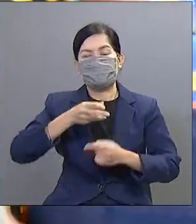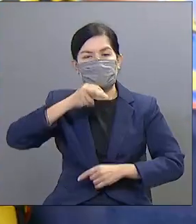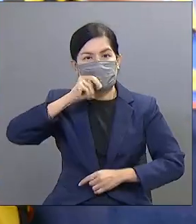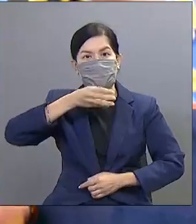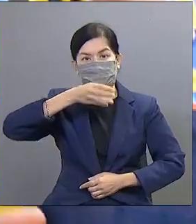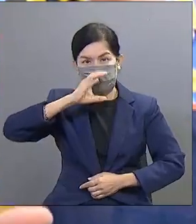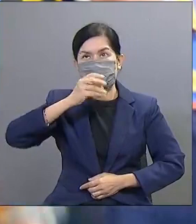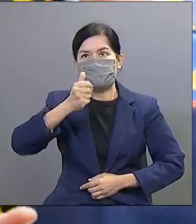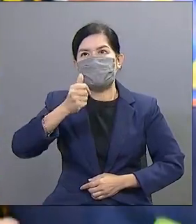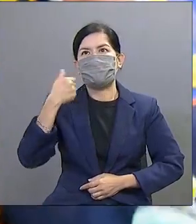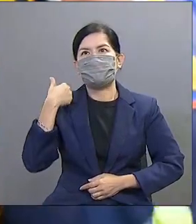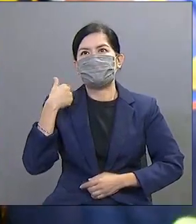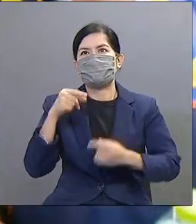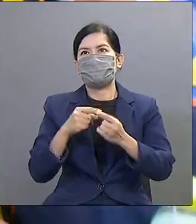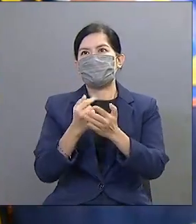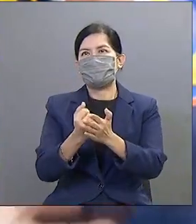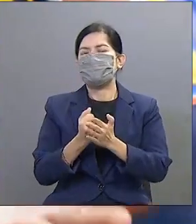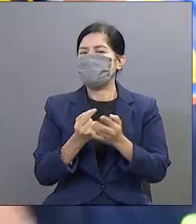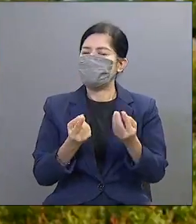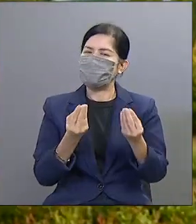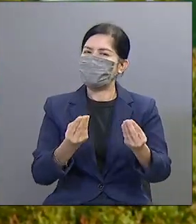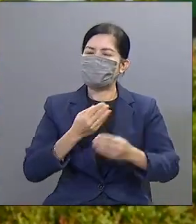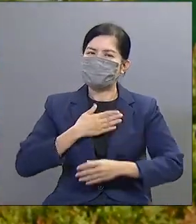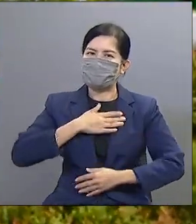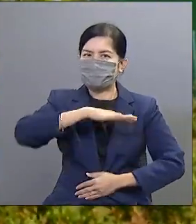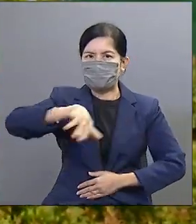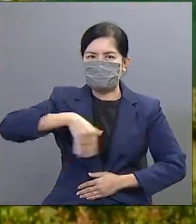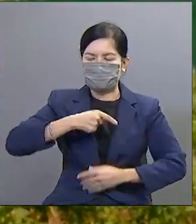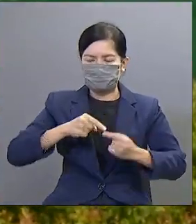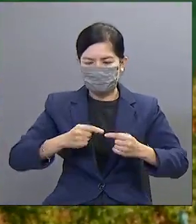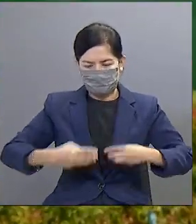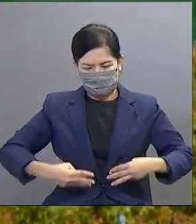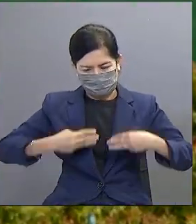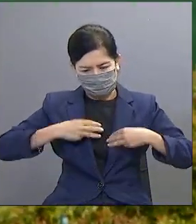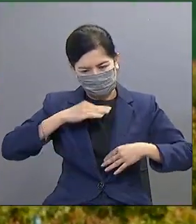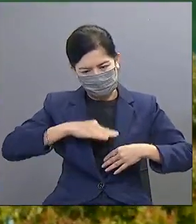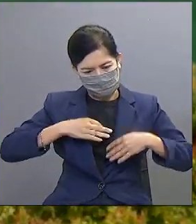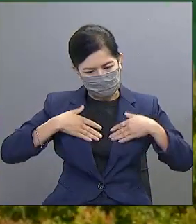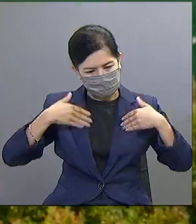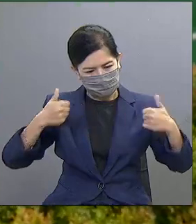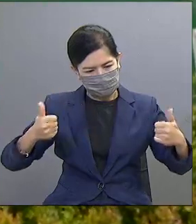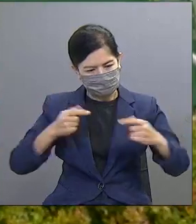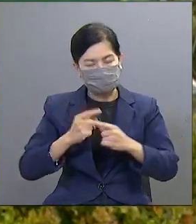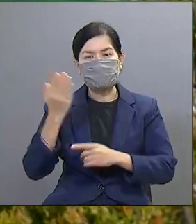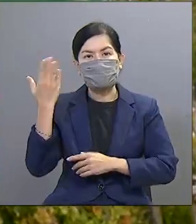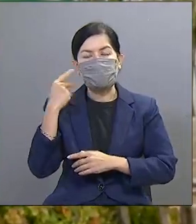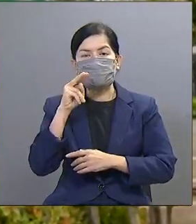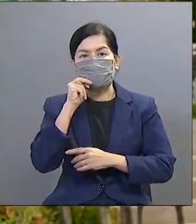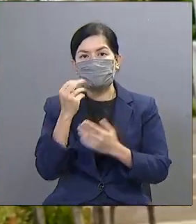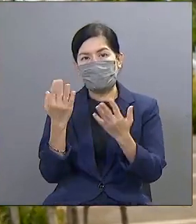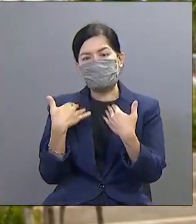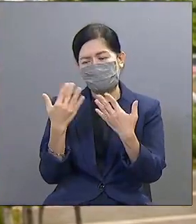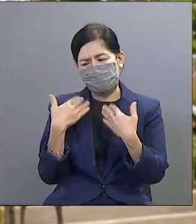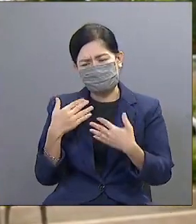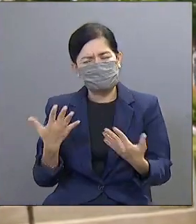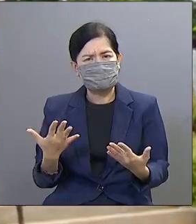วย น้ำตรนี้นะ ช่วยได้มากน ไม่มีเลยนะ น้ำอา ไม่มีเลยพวก